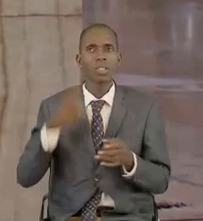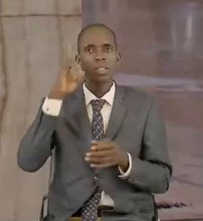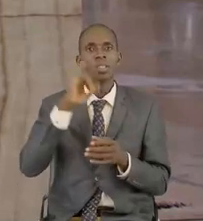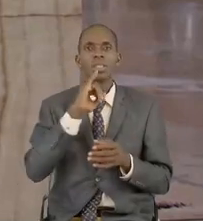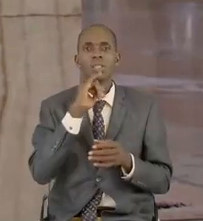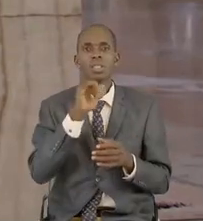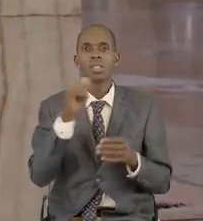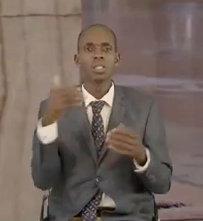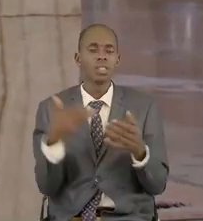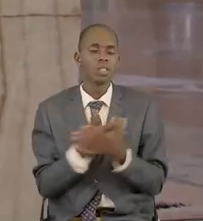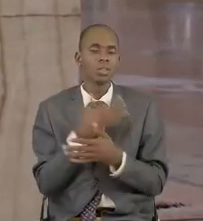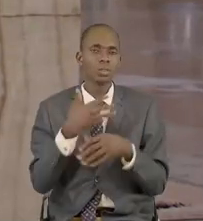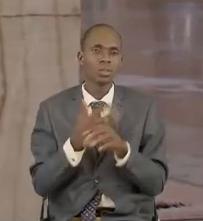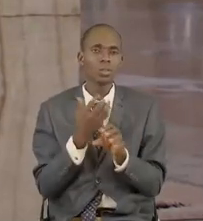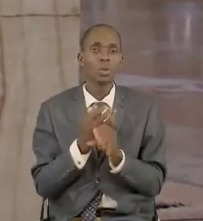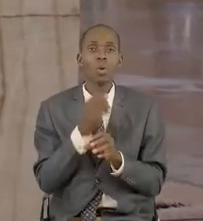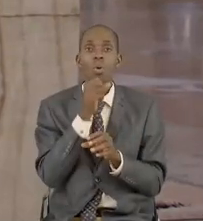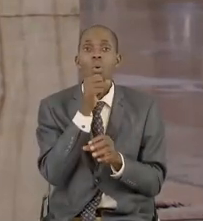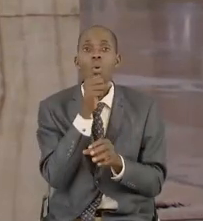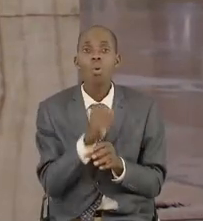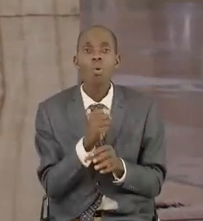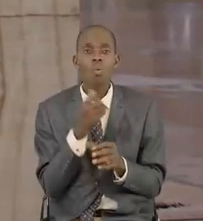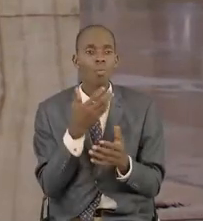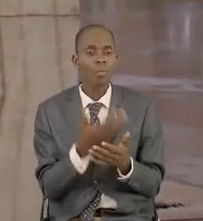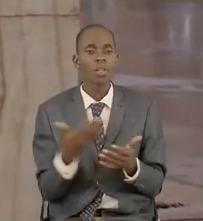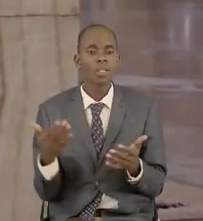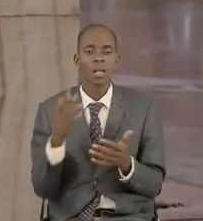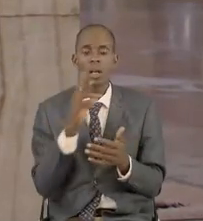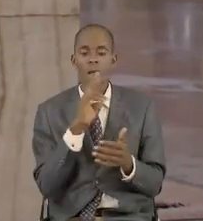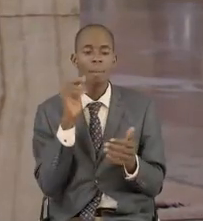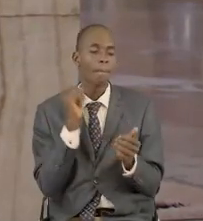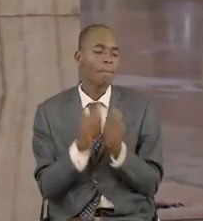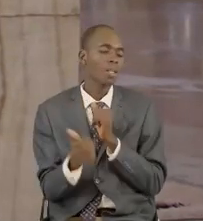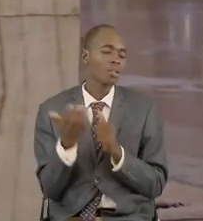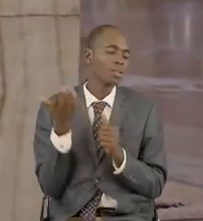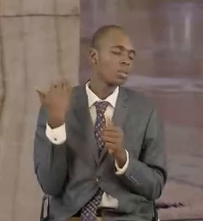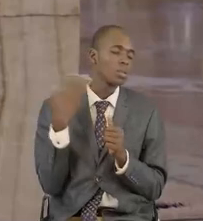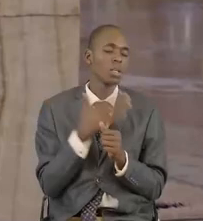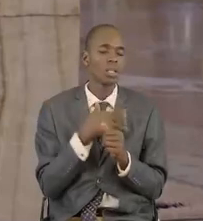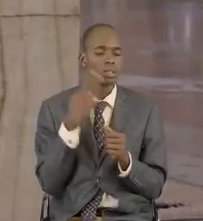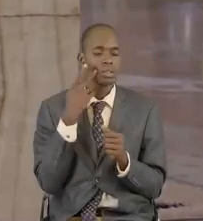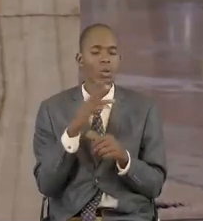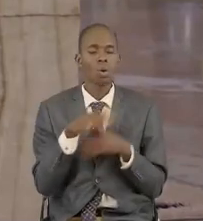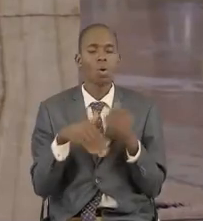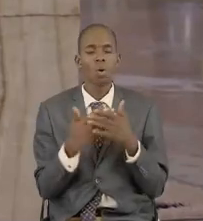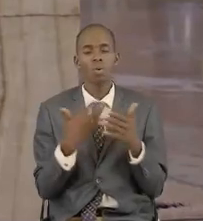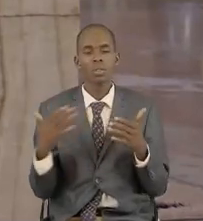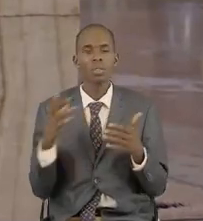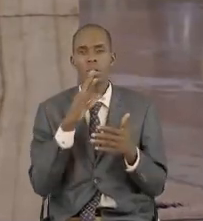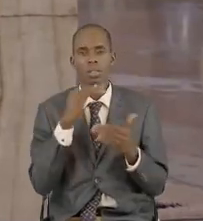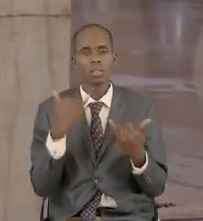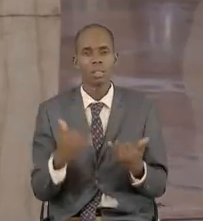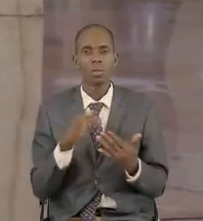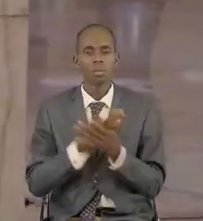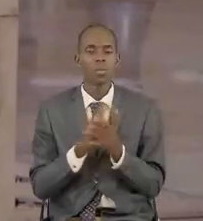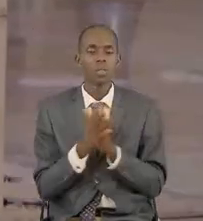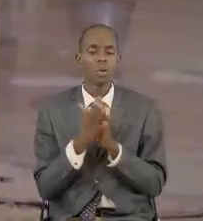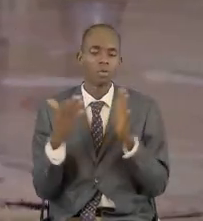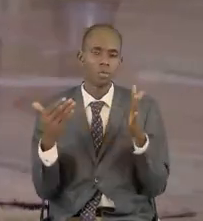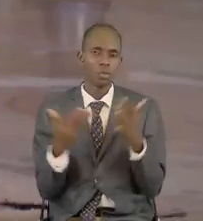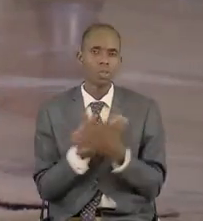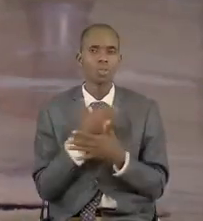est une nouvelle créature les choses anciennes sont passées et voici toutes choses sont devenues nouvelles